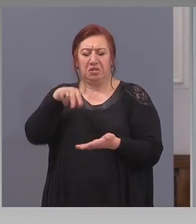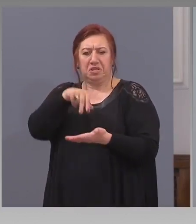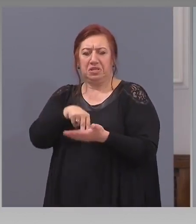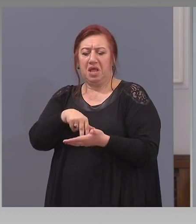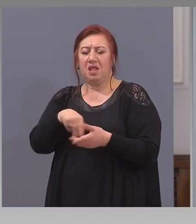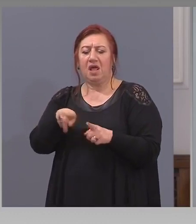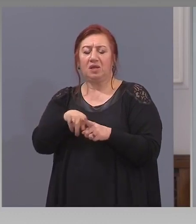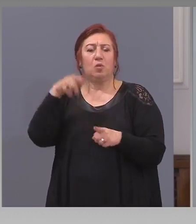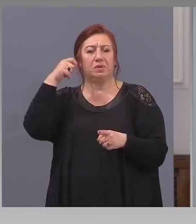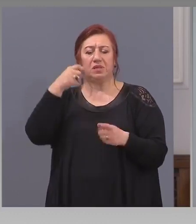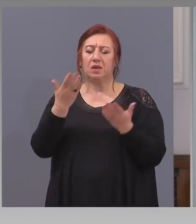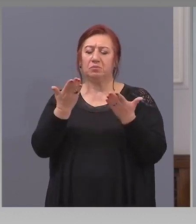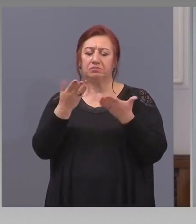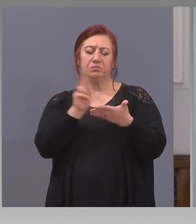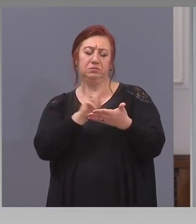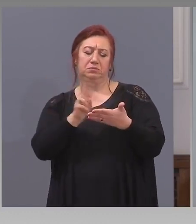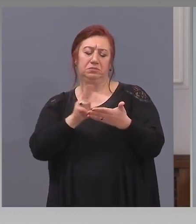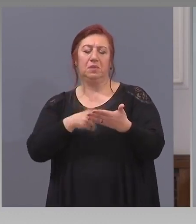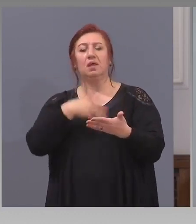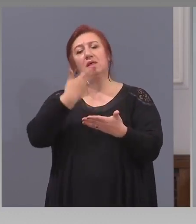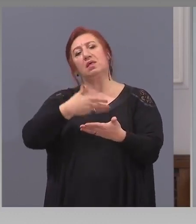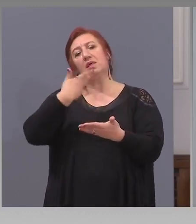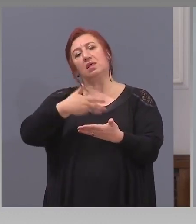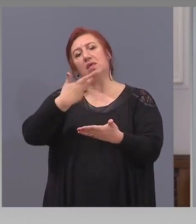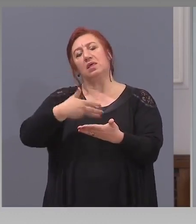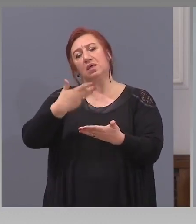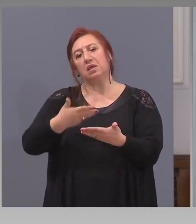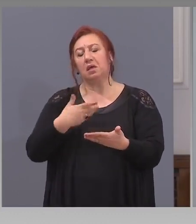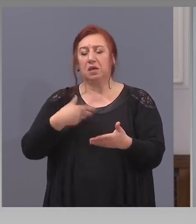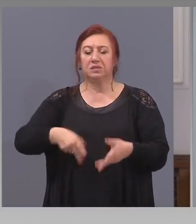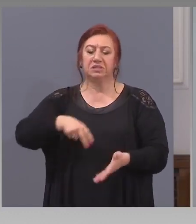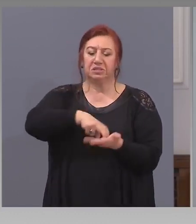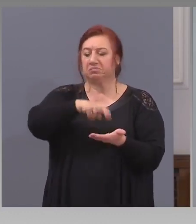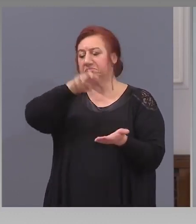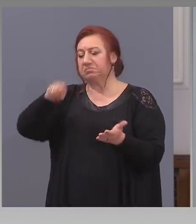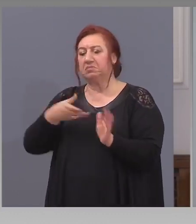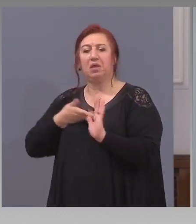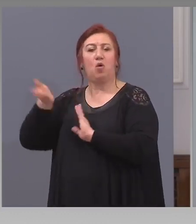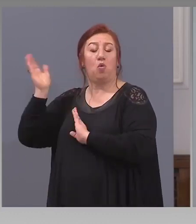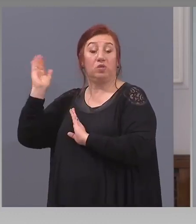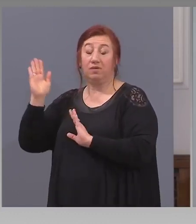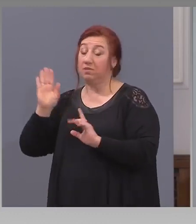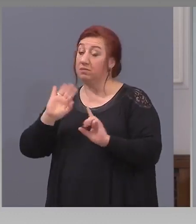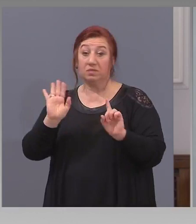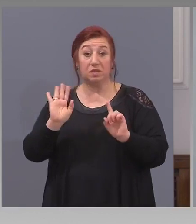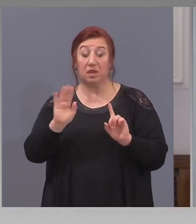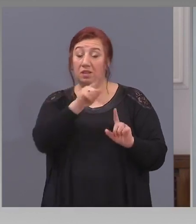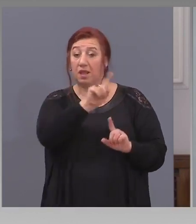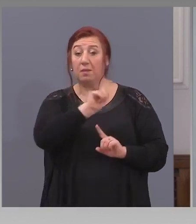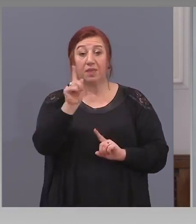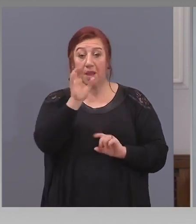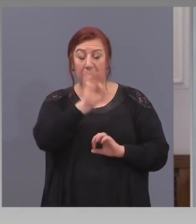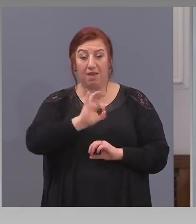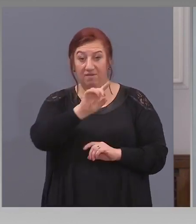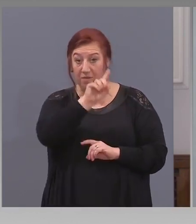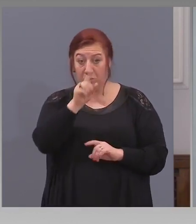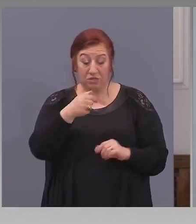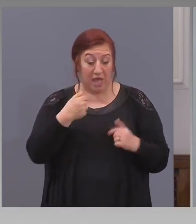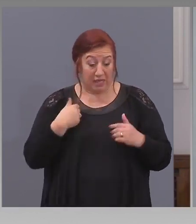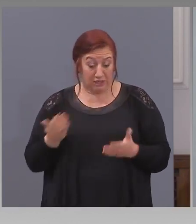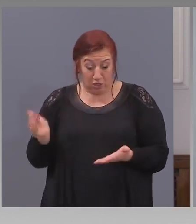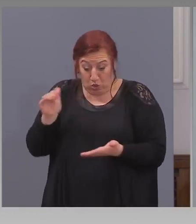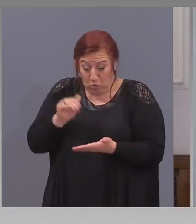написаното или да го издекламирам, да се обърне, да си отида. Към него въпроси нямаше, нали? Аз съм дошъл вече колко?